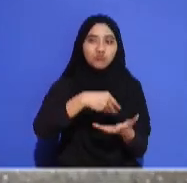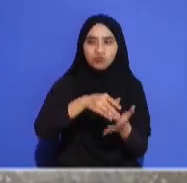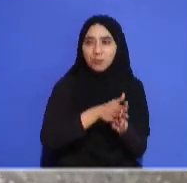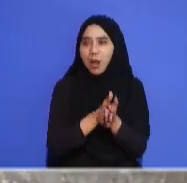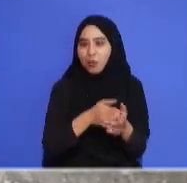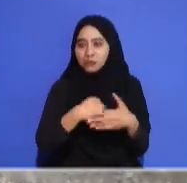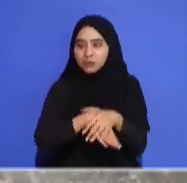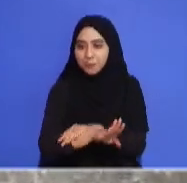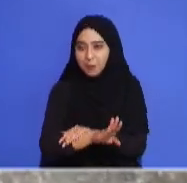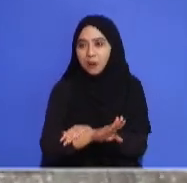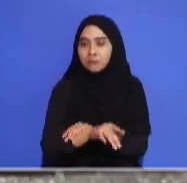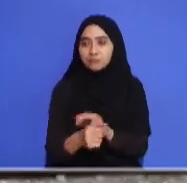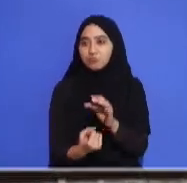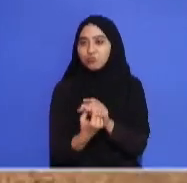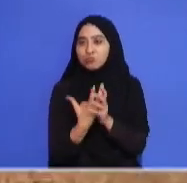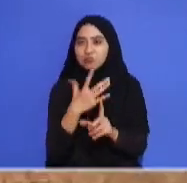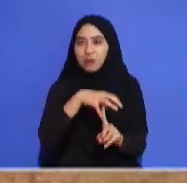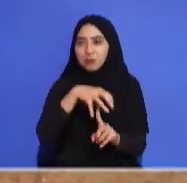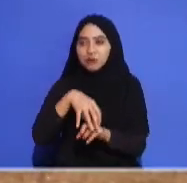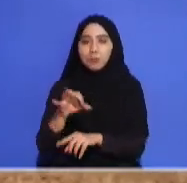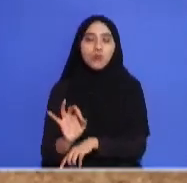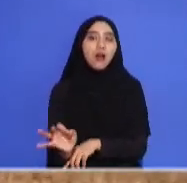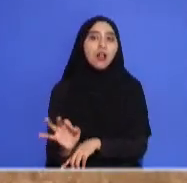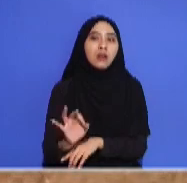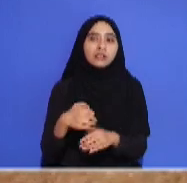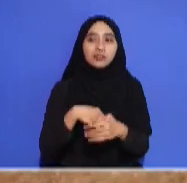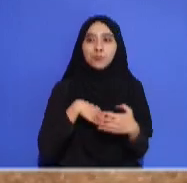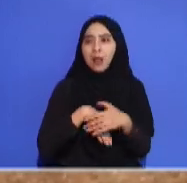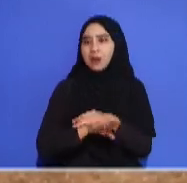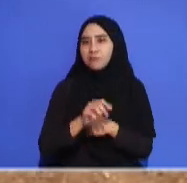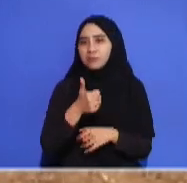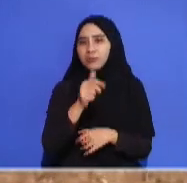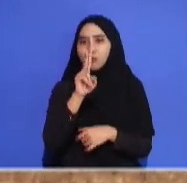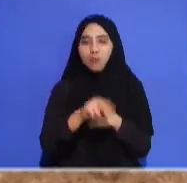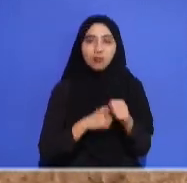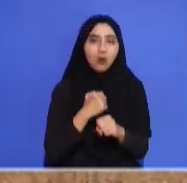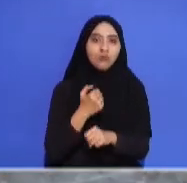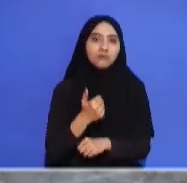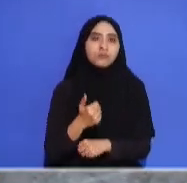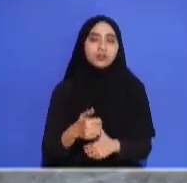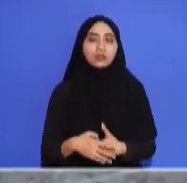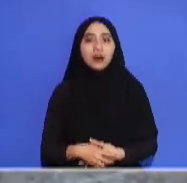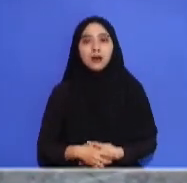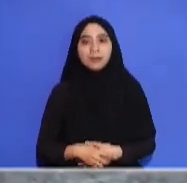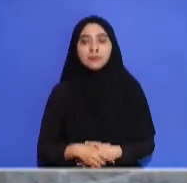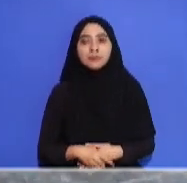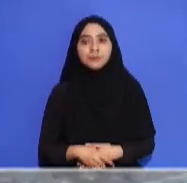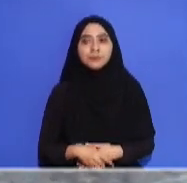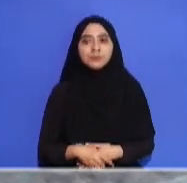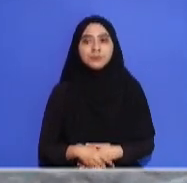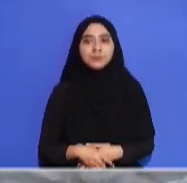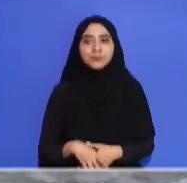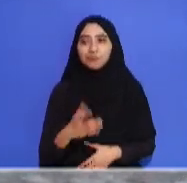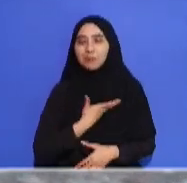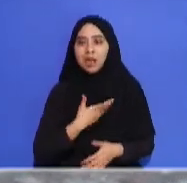kanthi sae saged tahan langkung saking kalih taun. Padatanipun soto garing menika dados simpenanipun warga lan badhe dipun sate